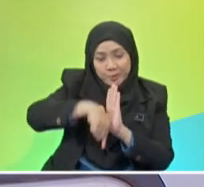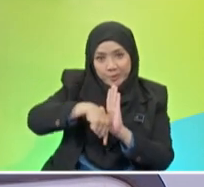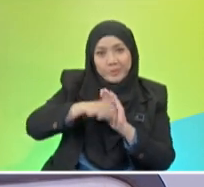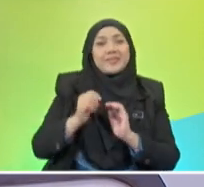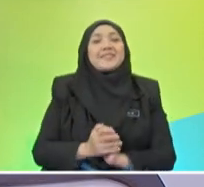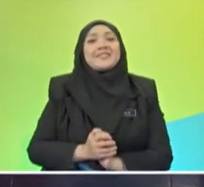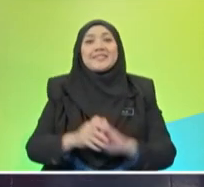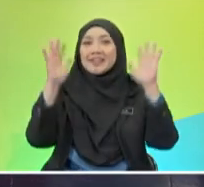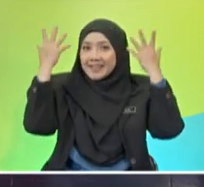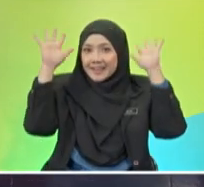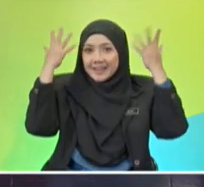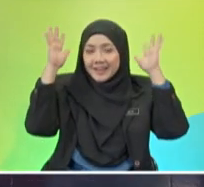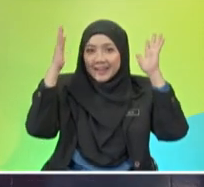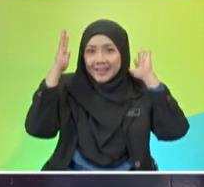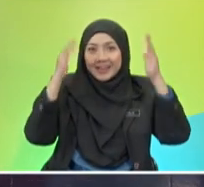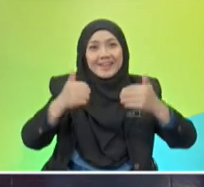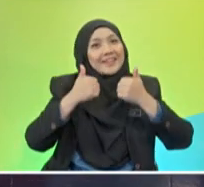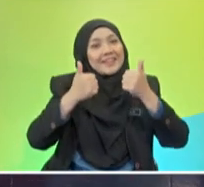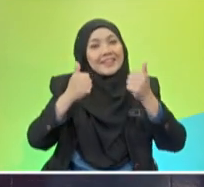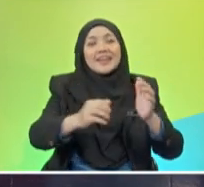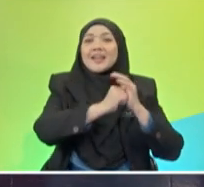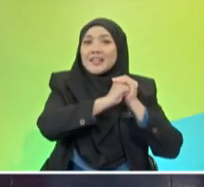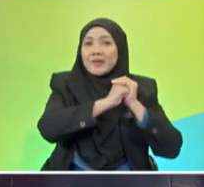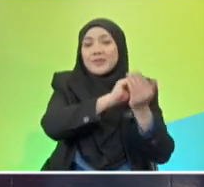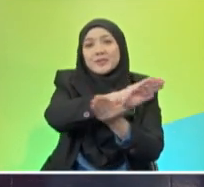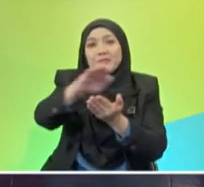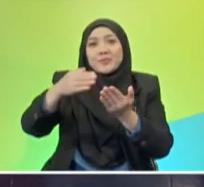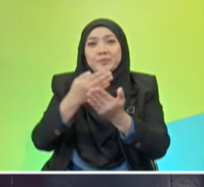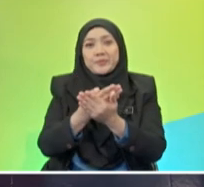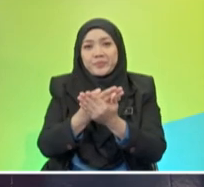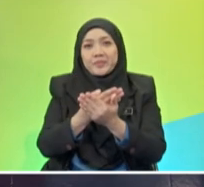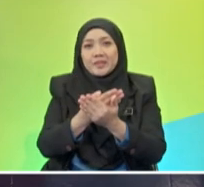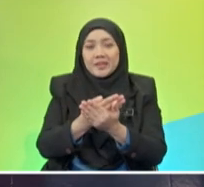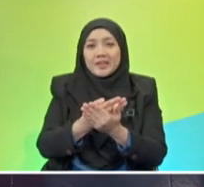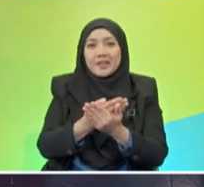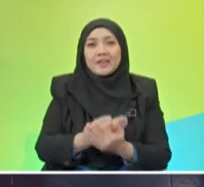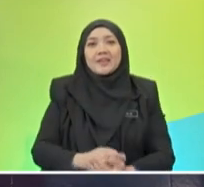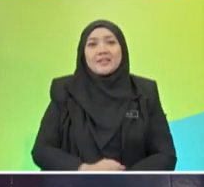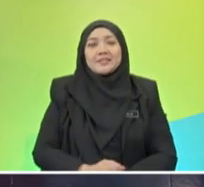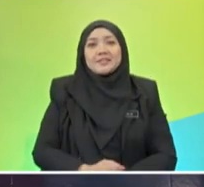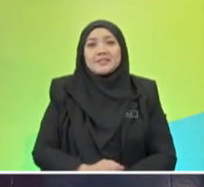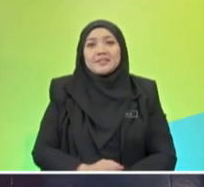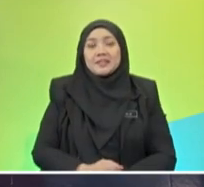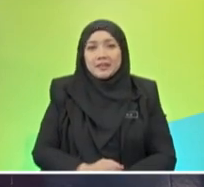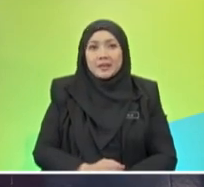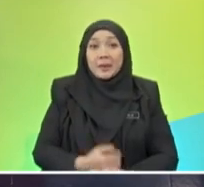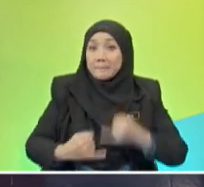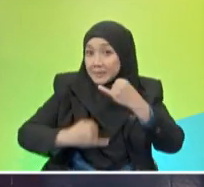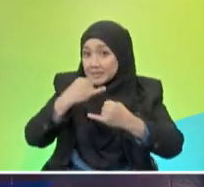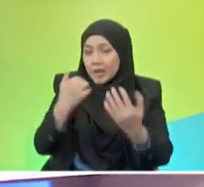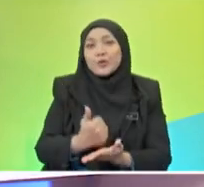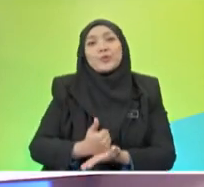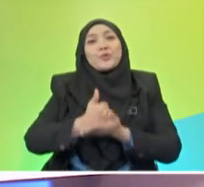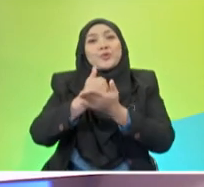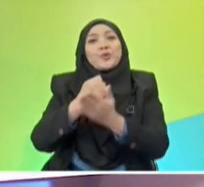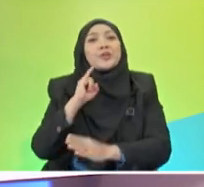menurun. Yeay, hebat semua. Jadi, tanya. Kita telah berjaya okay. membantu Ifah pulang ke rumah. Setelah berjalan-jalan ke rumah